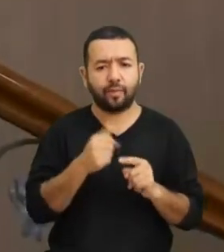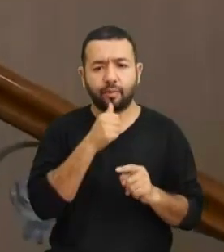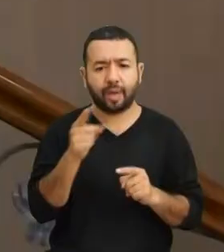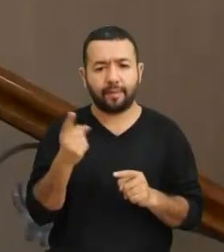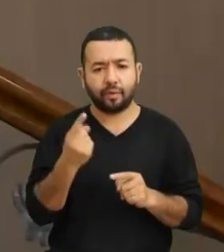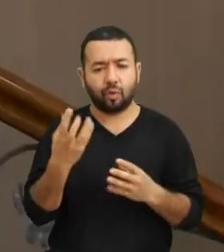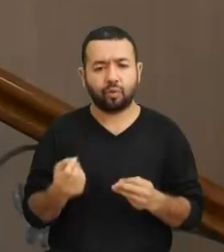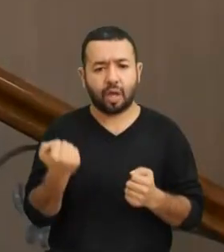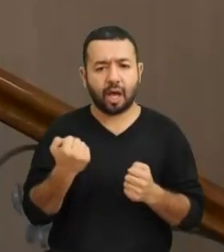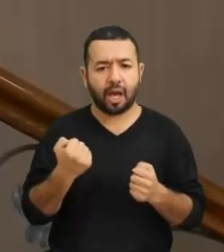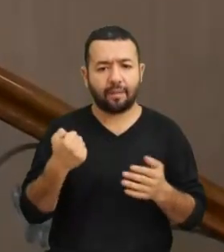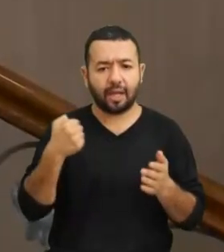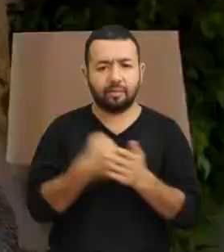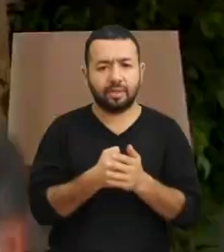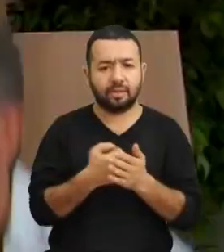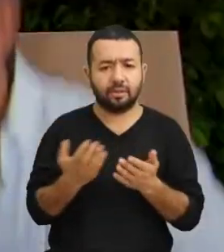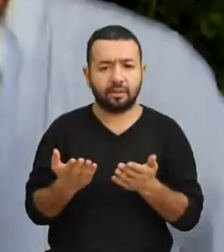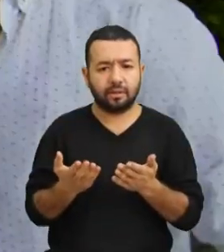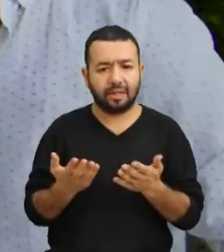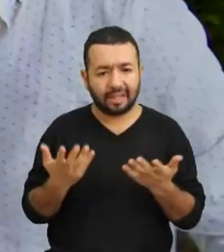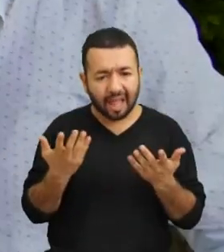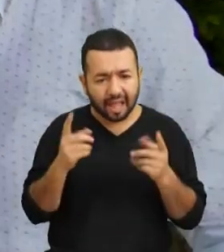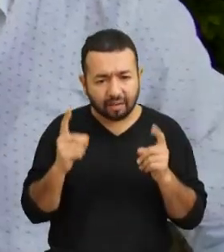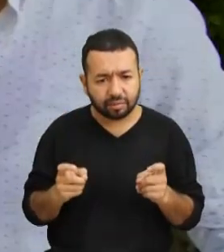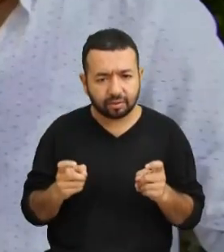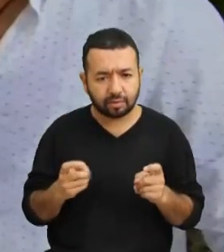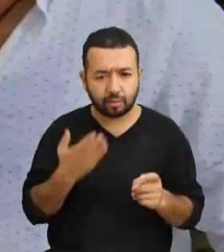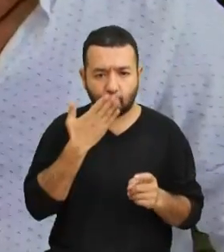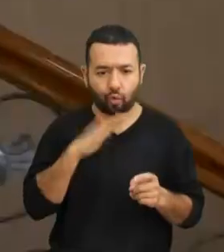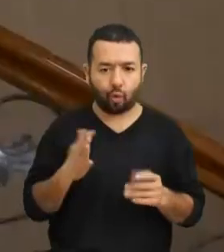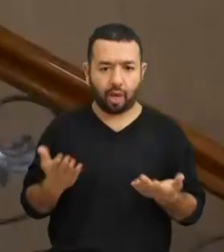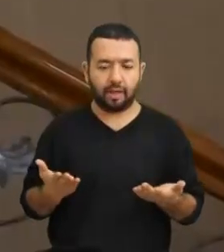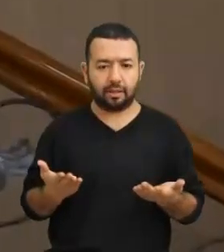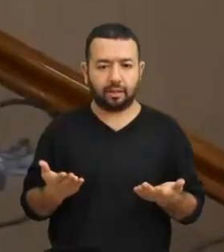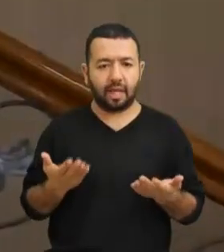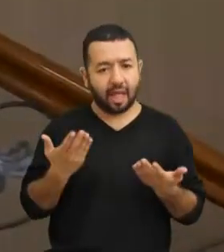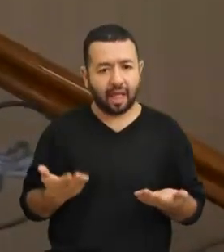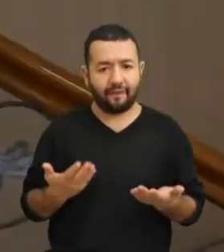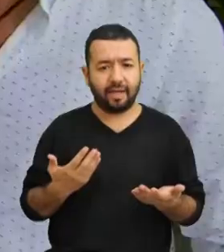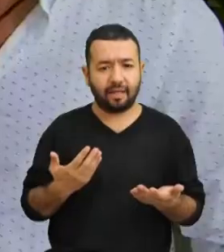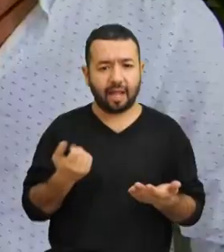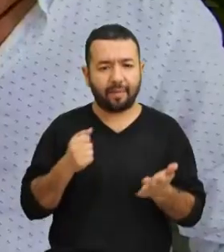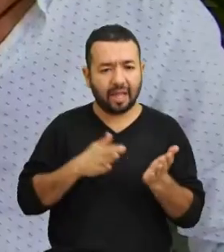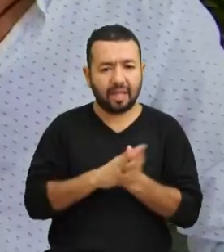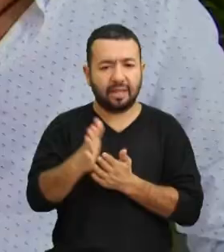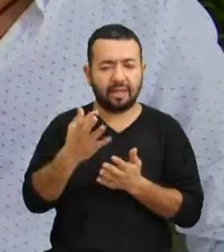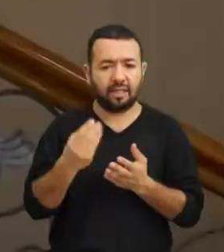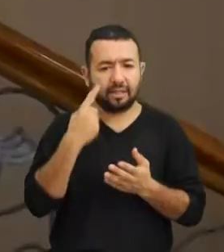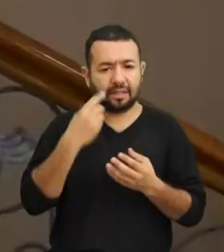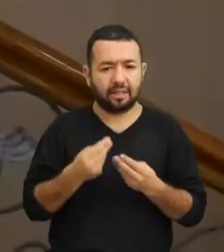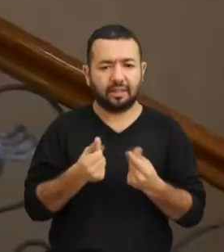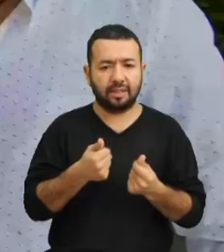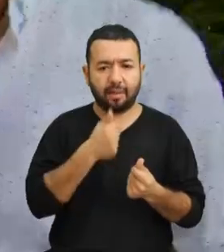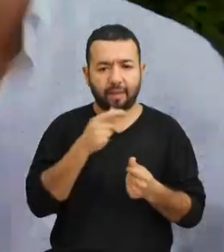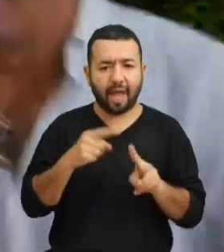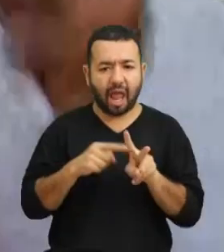Bey efendim arabayla ezdi. Ne? Yok artık. Evet efendim. Pert etmiş adamı. Babağın kaskosu